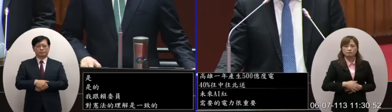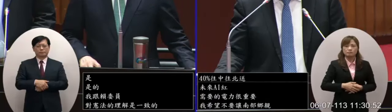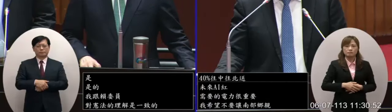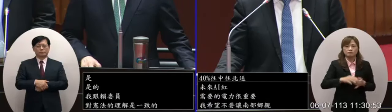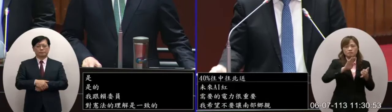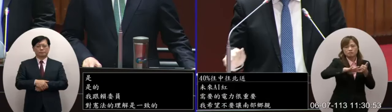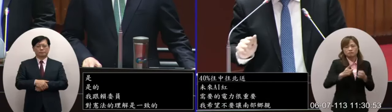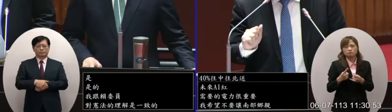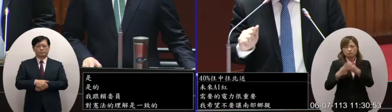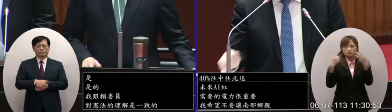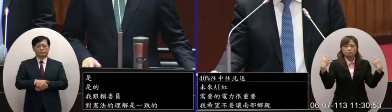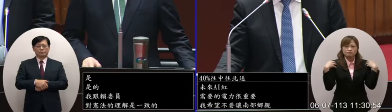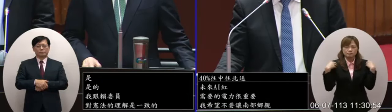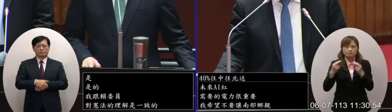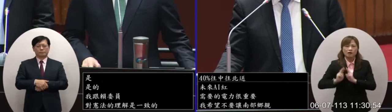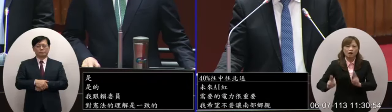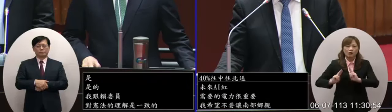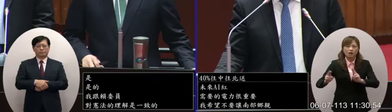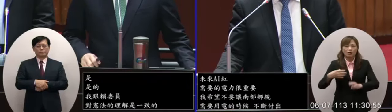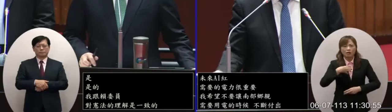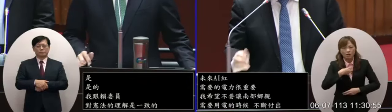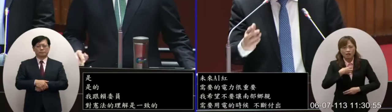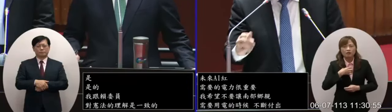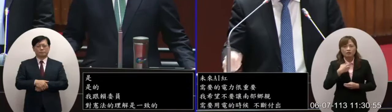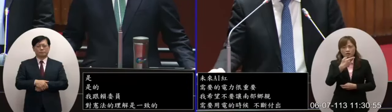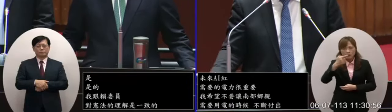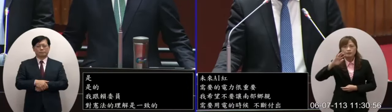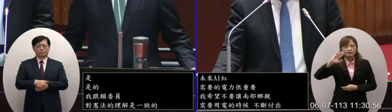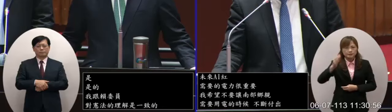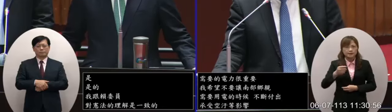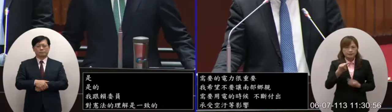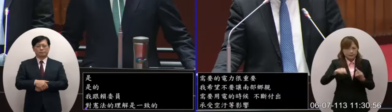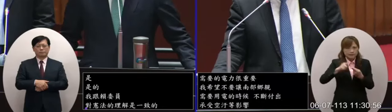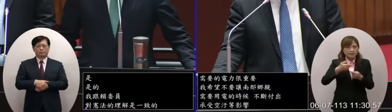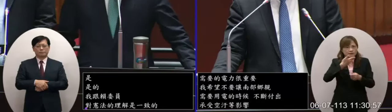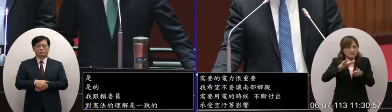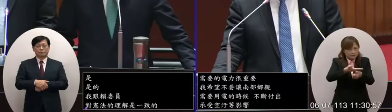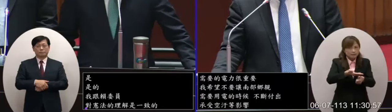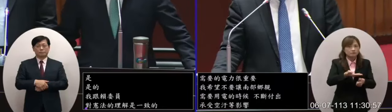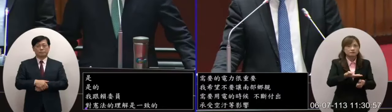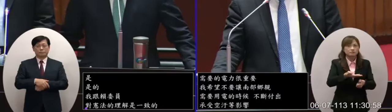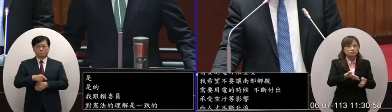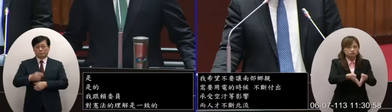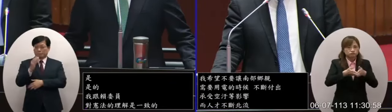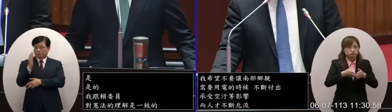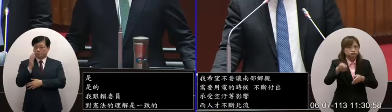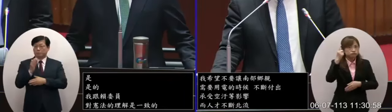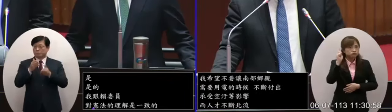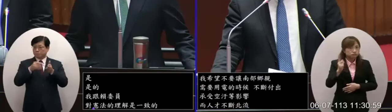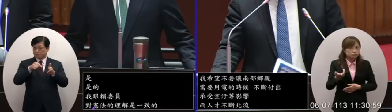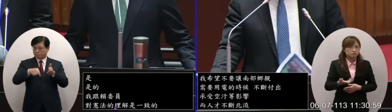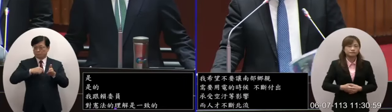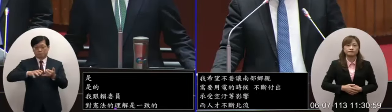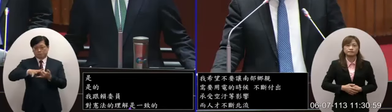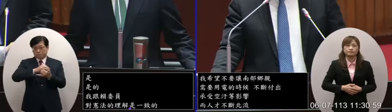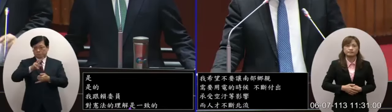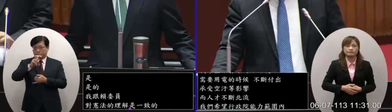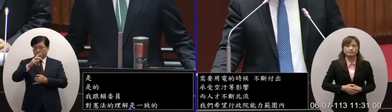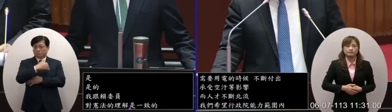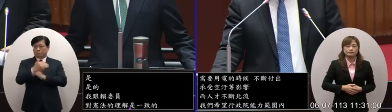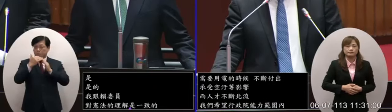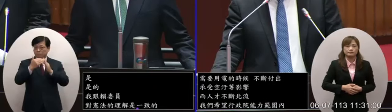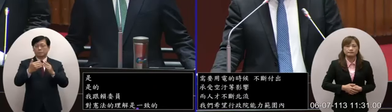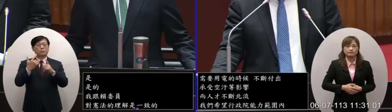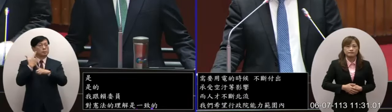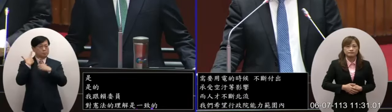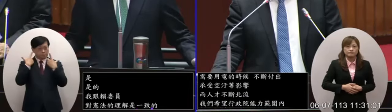多的资源的这个南部的县市才是一个公平的。院长怎么看？ 政府对于全国22县市